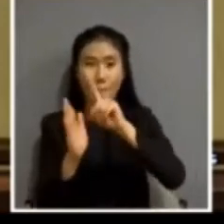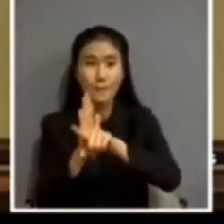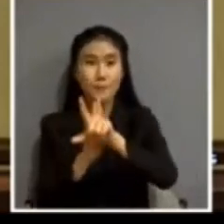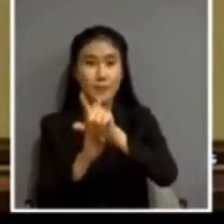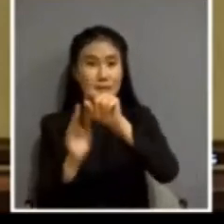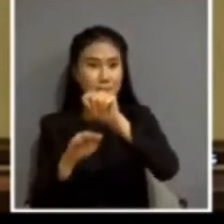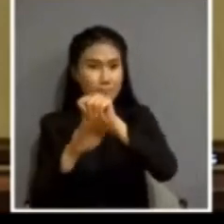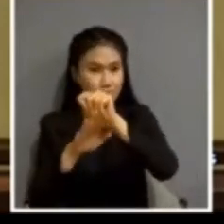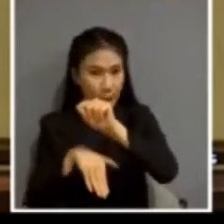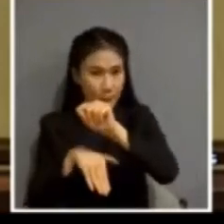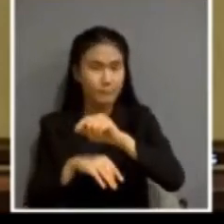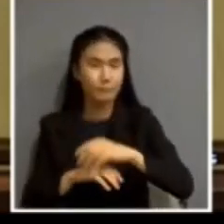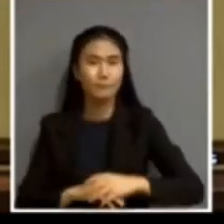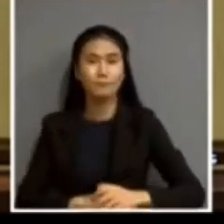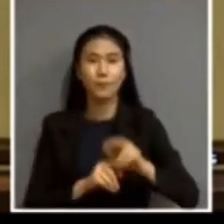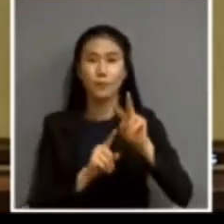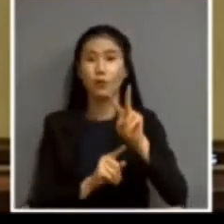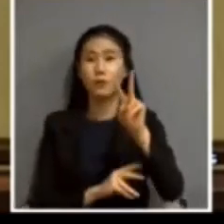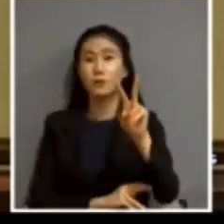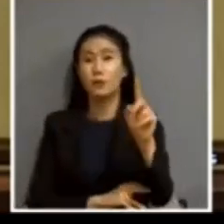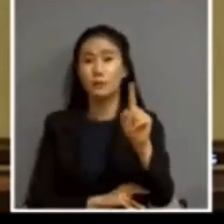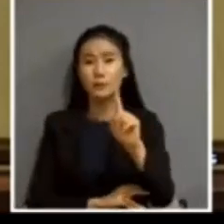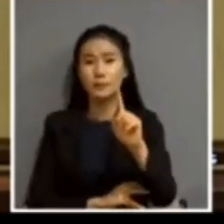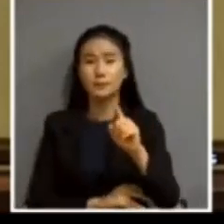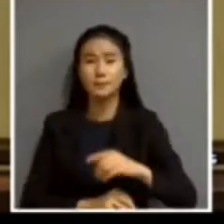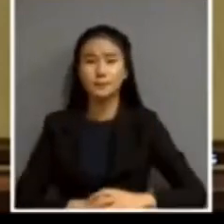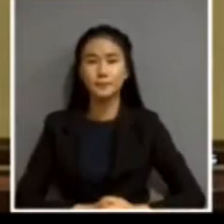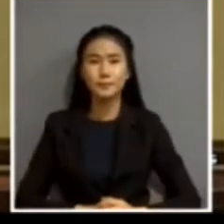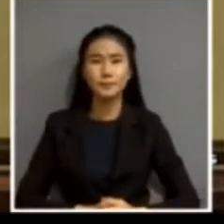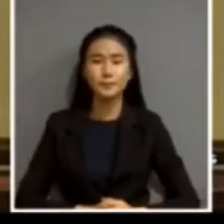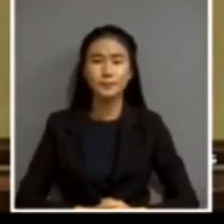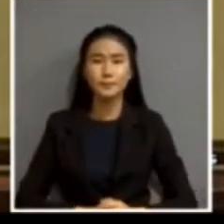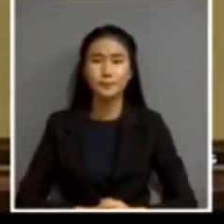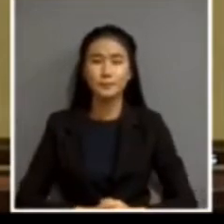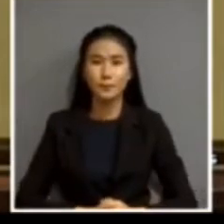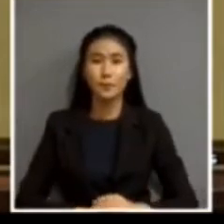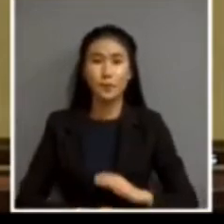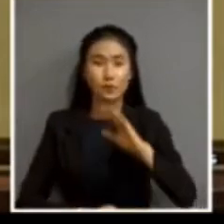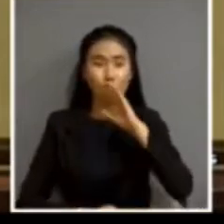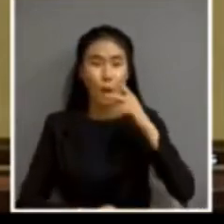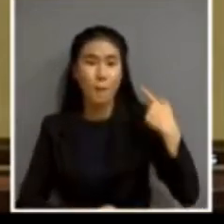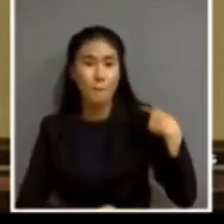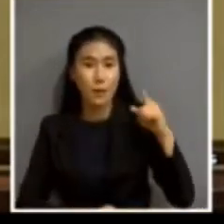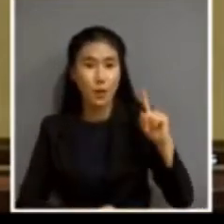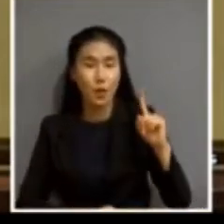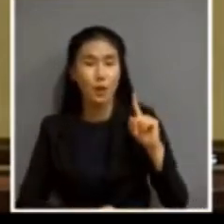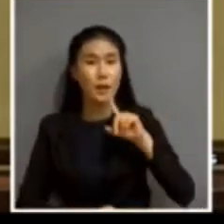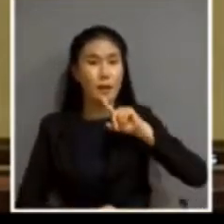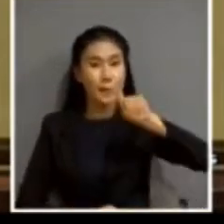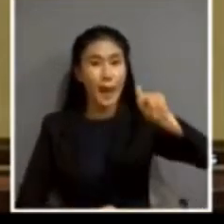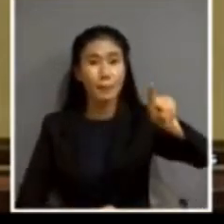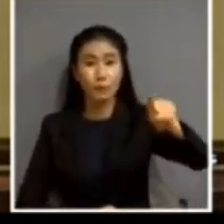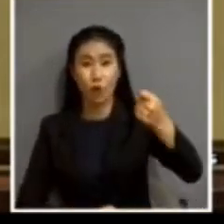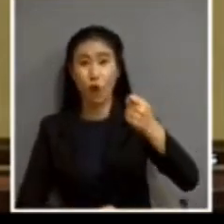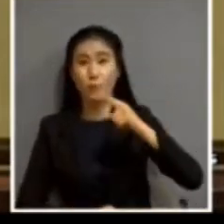1 2ก็เรียนว่าโดยที่เพื่อประโยชน์ในการตอบกระทู้ถามแย